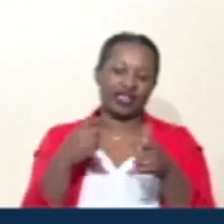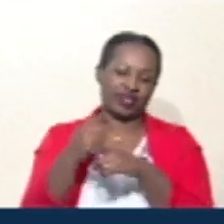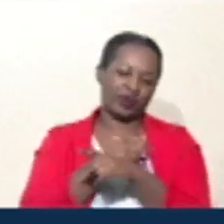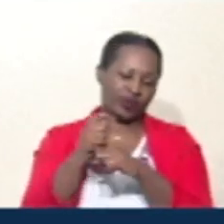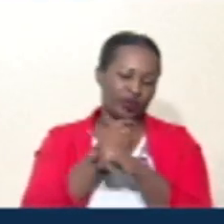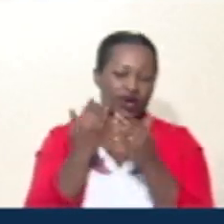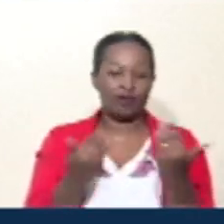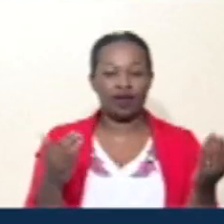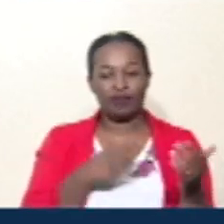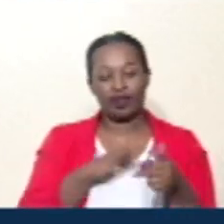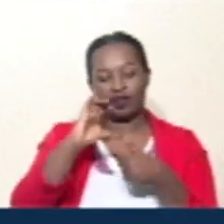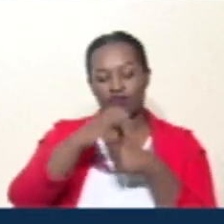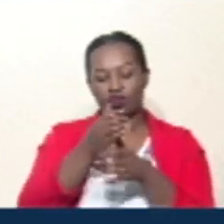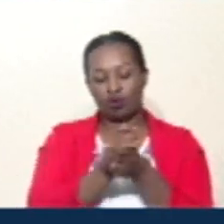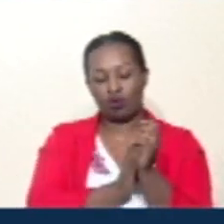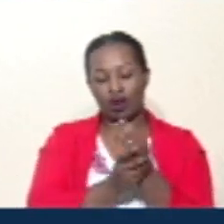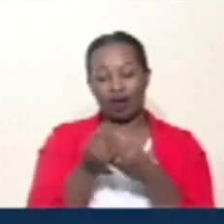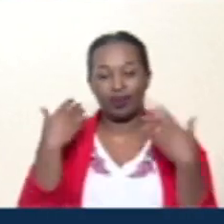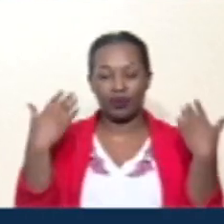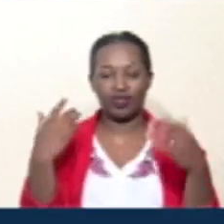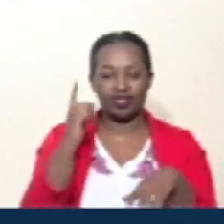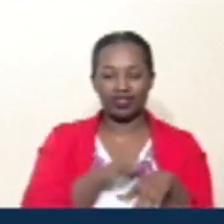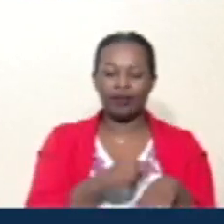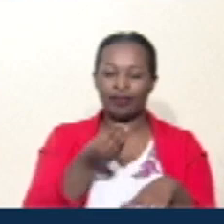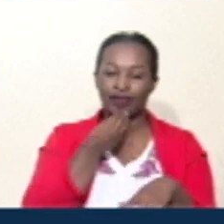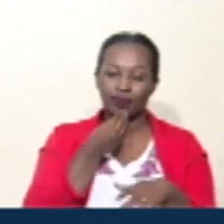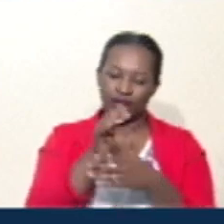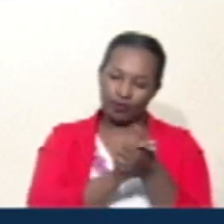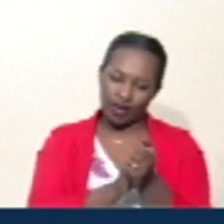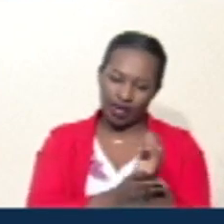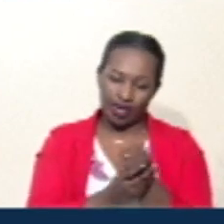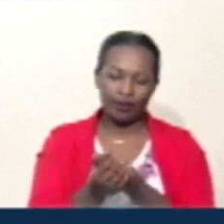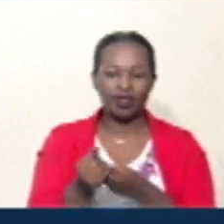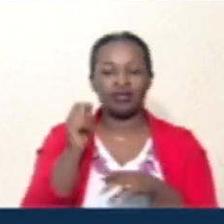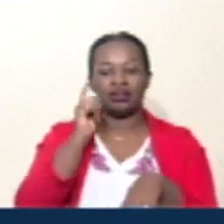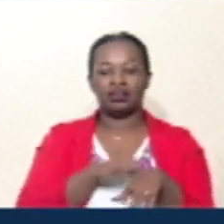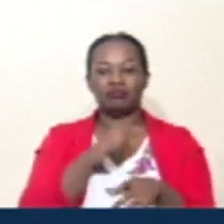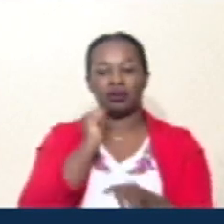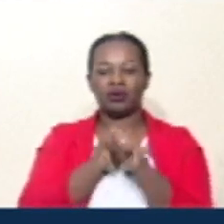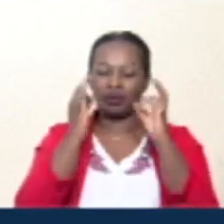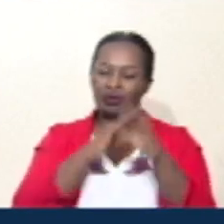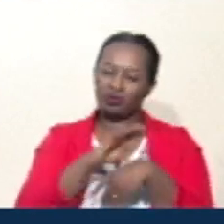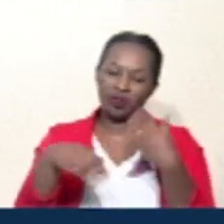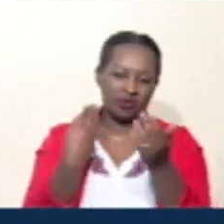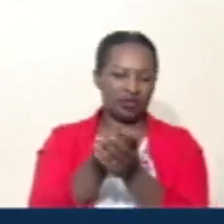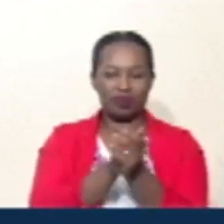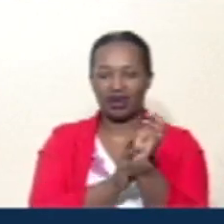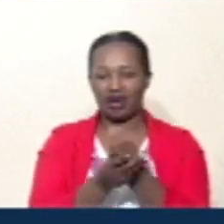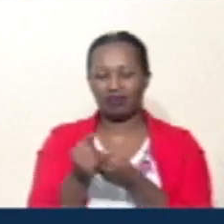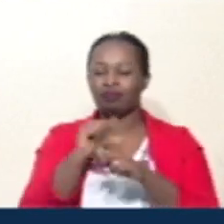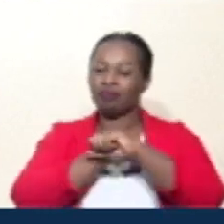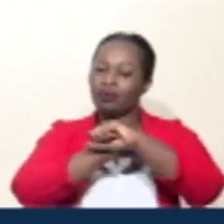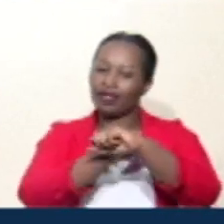abana banjye umuco wo gukaraba intoki, iyo bagiye kurya barakaraba, baba bagiye gukora ikintu cyose bagakaraba.